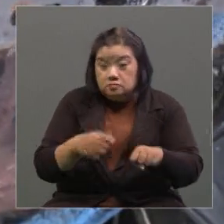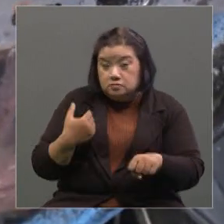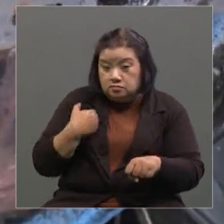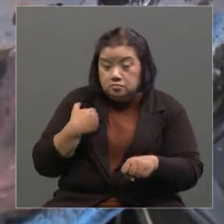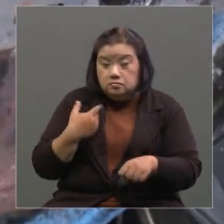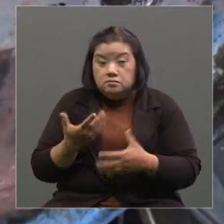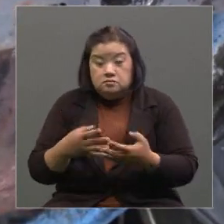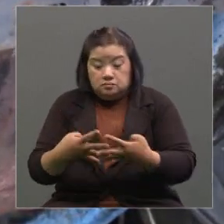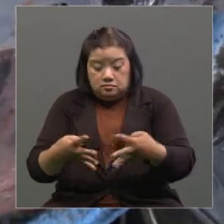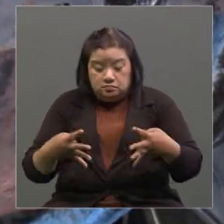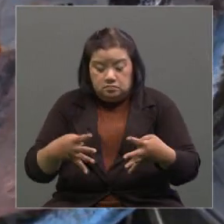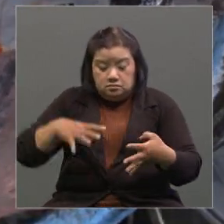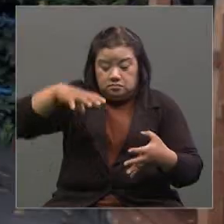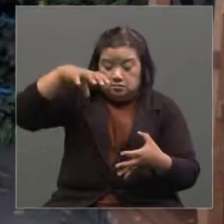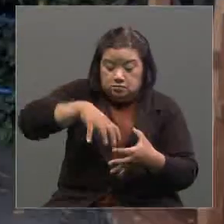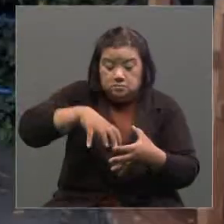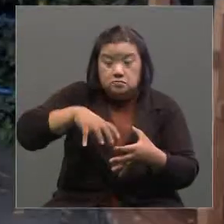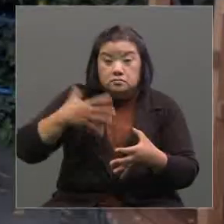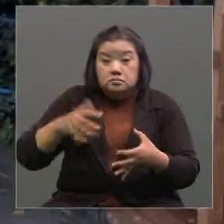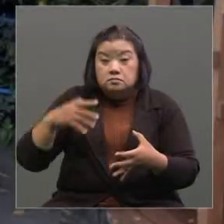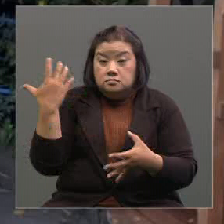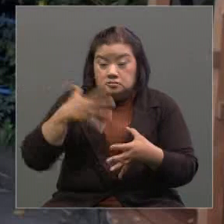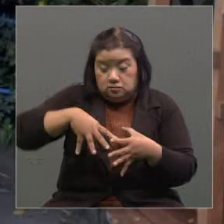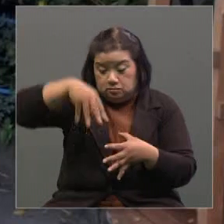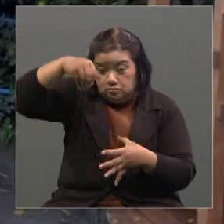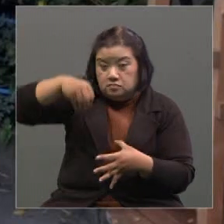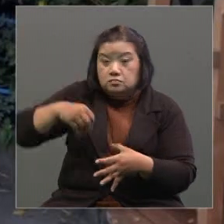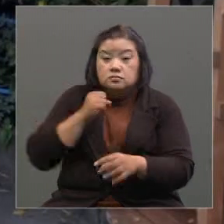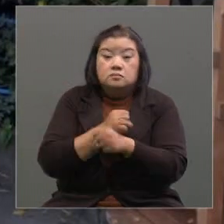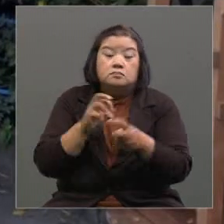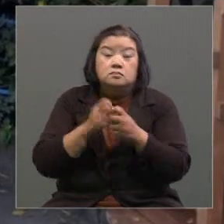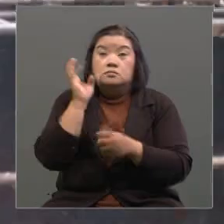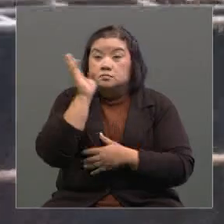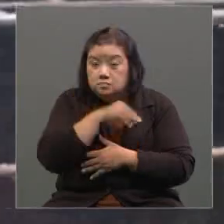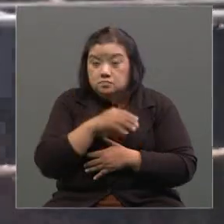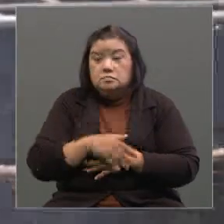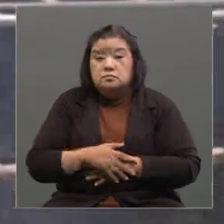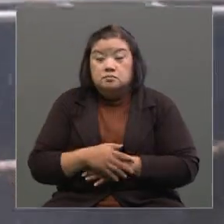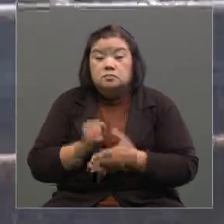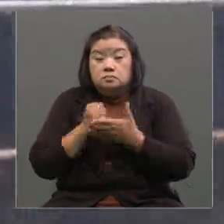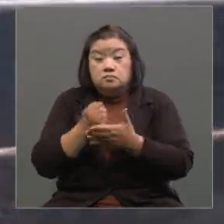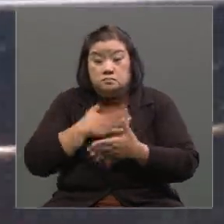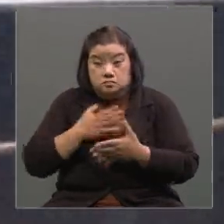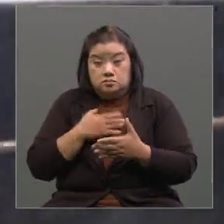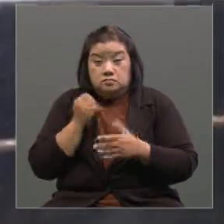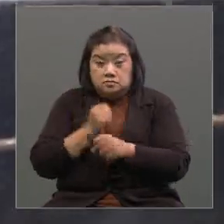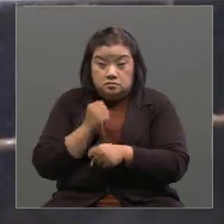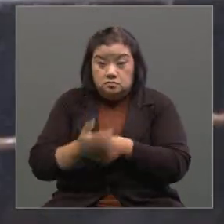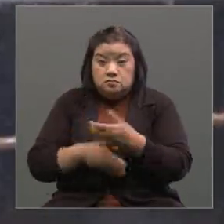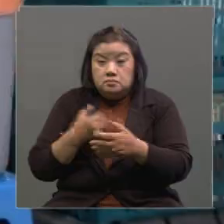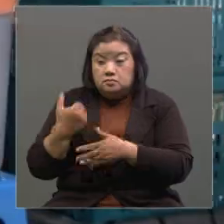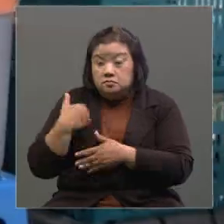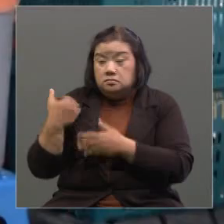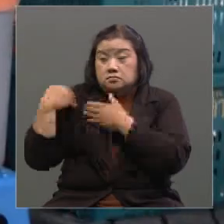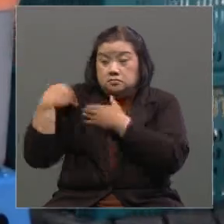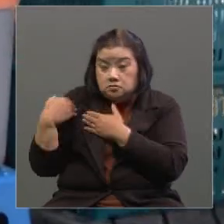ครอบหรือพัดลมดูดอากาศไม่ให้มีผลกระทบกับผู้ที่อยู่อาศัยบริเวณใกล้เคียงและทำให้ผู้ค้าไม่ต้องแบกรับภาระค่า